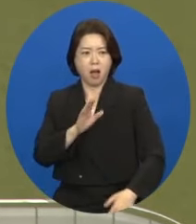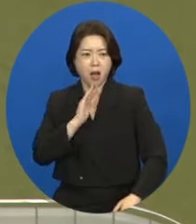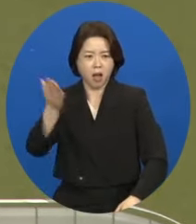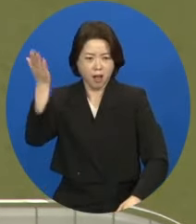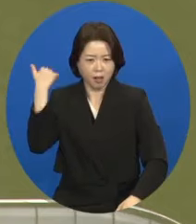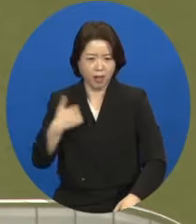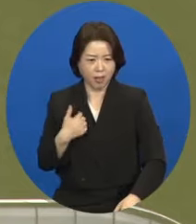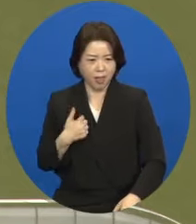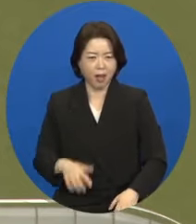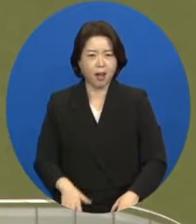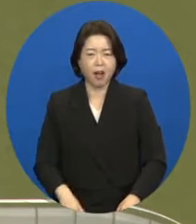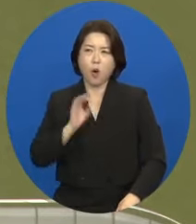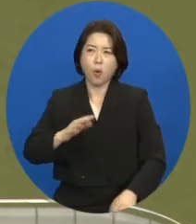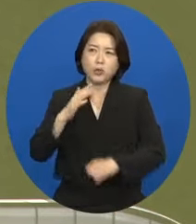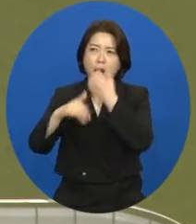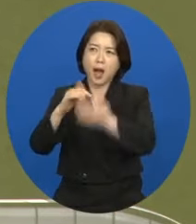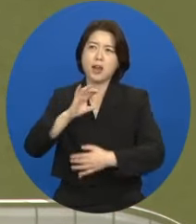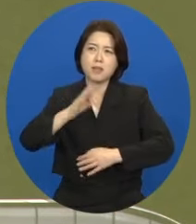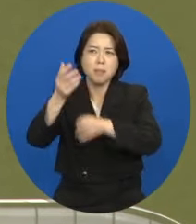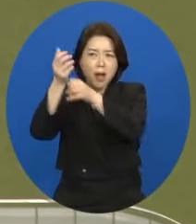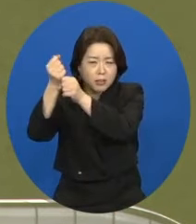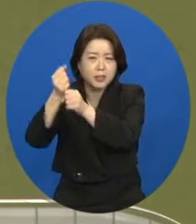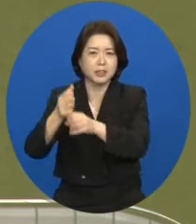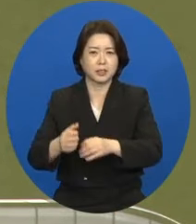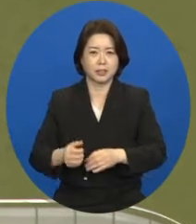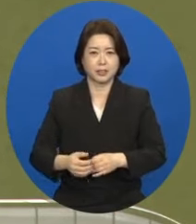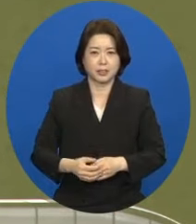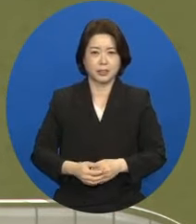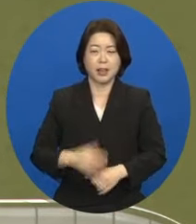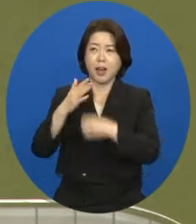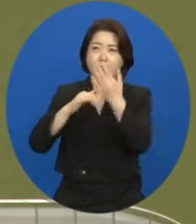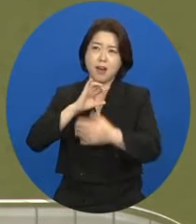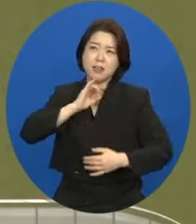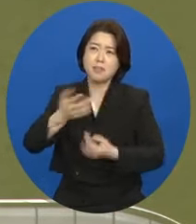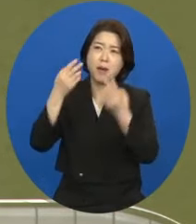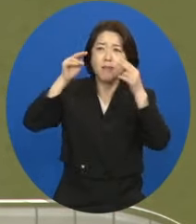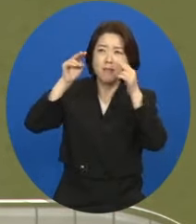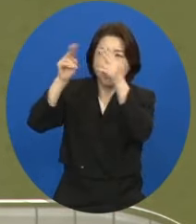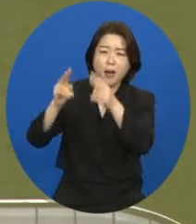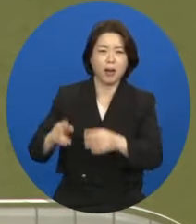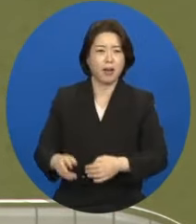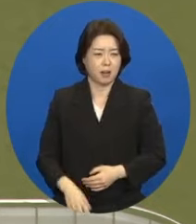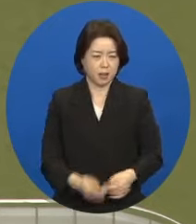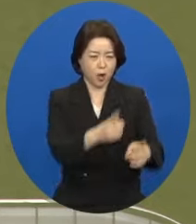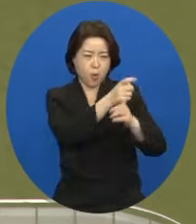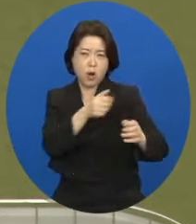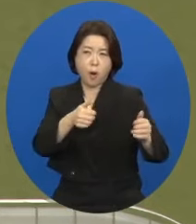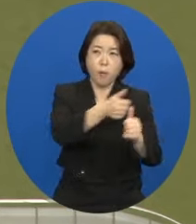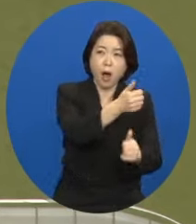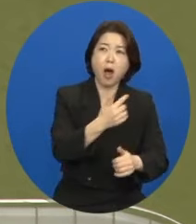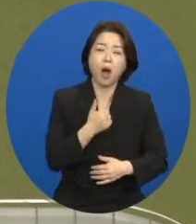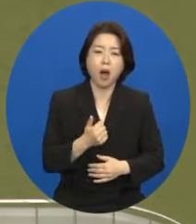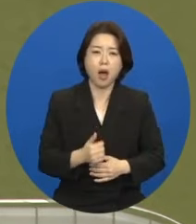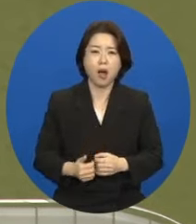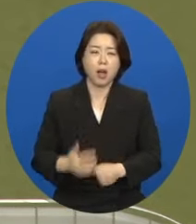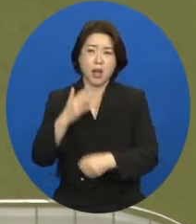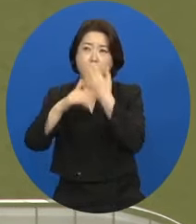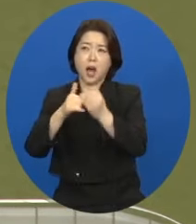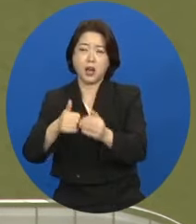그때에 오직 하나님만 의지하고 하나님만 바라보면서 원수를 이겼었지, 하나님이 원수를